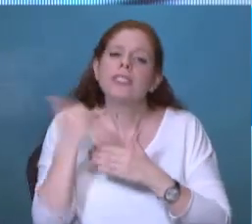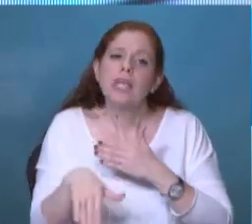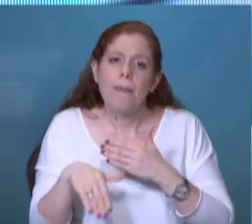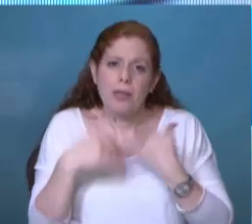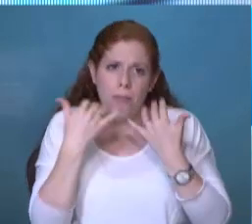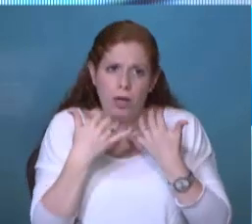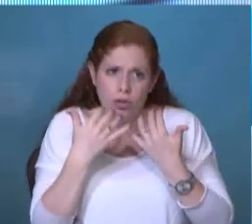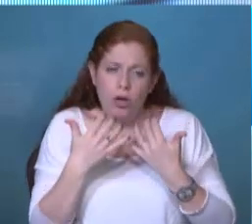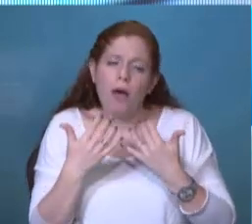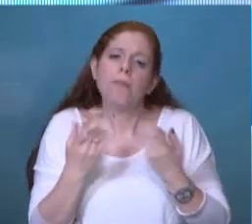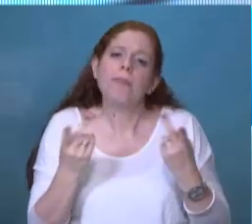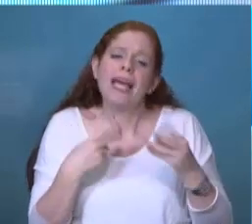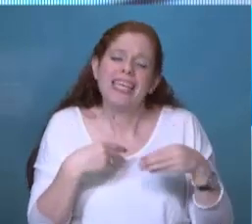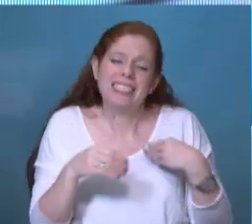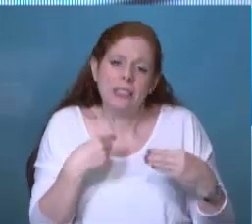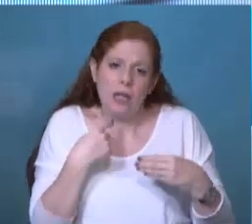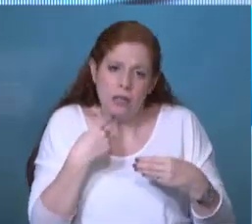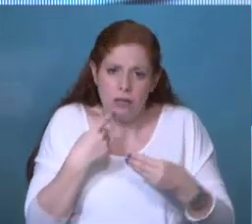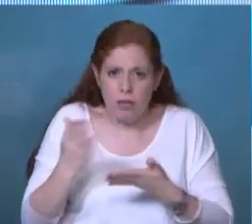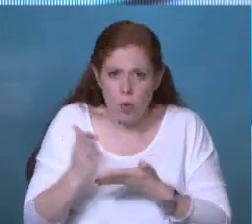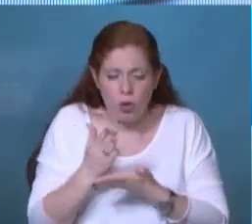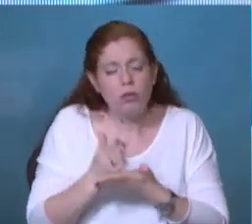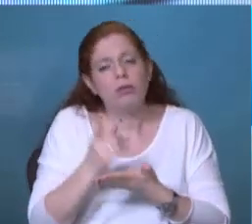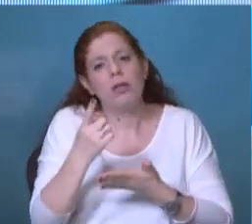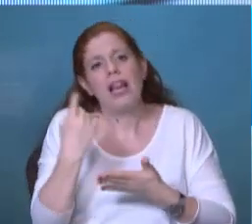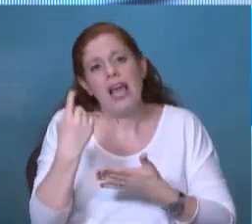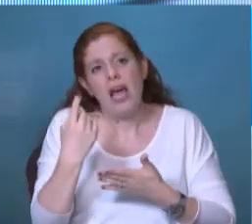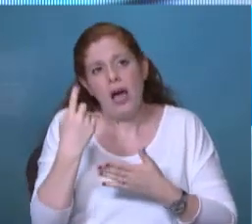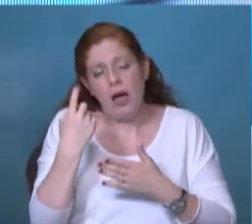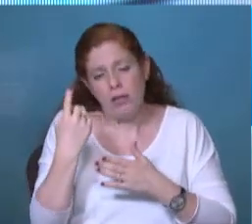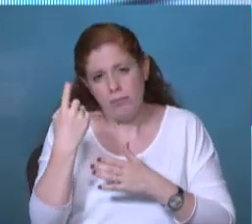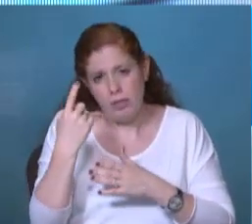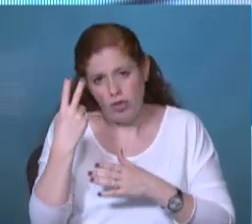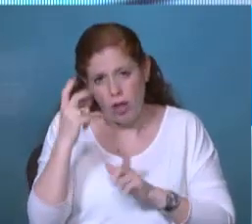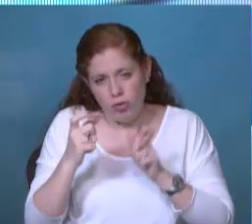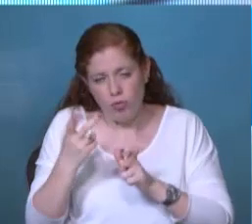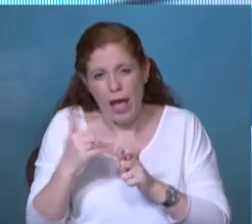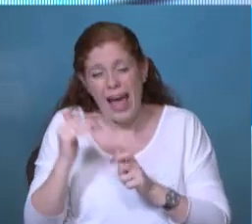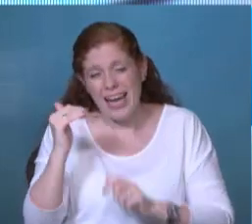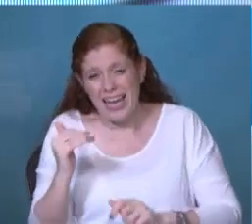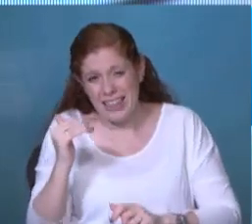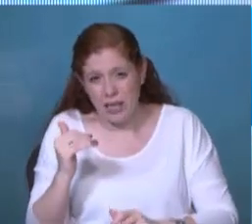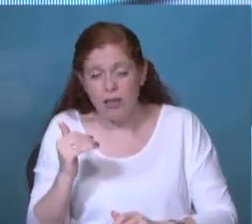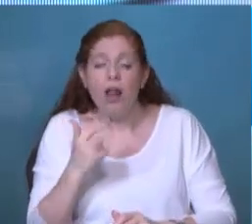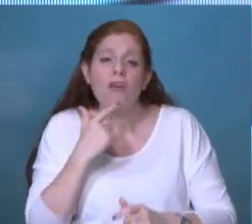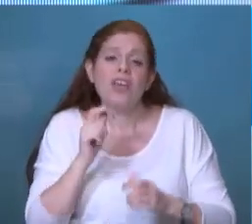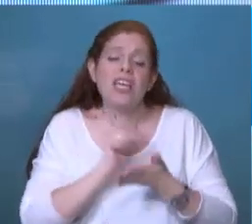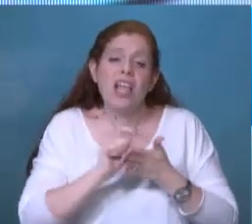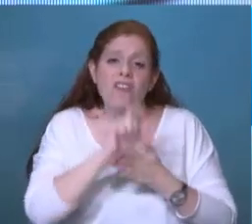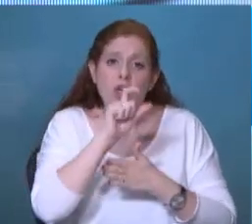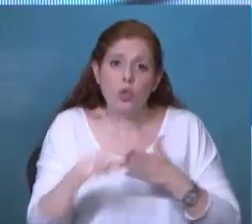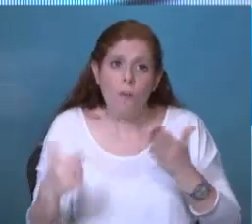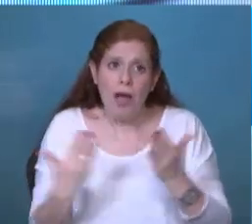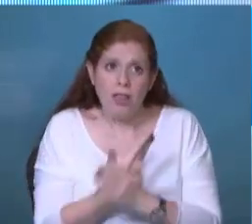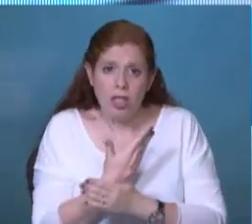לאחד משני הנאשמים היחידים בתיק, שהיה קטין בעת המעשה. לפי כתב האישום החדש, ירושה הקטין